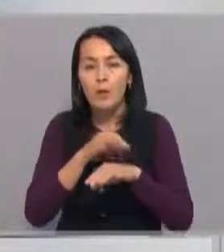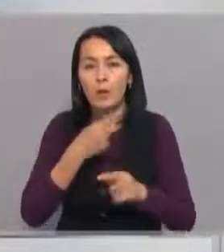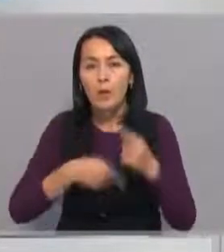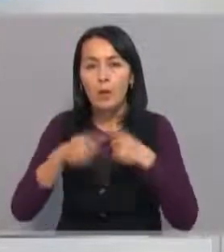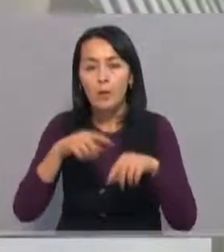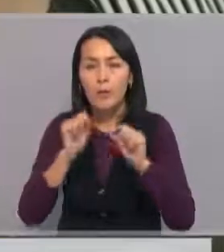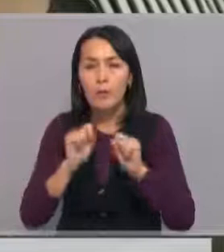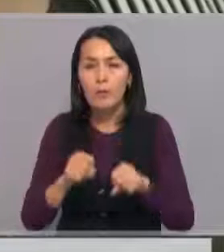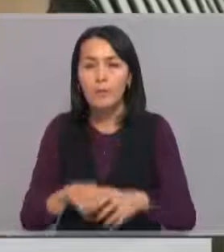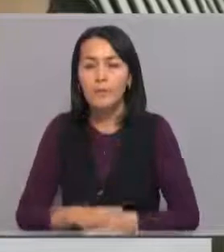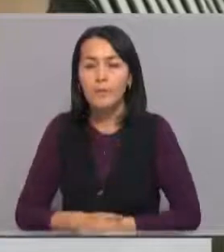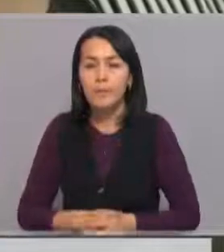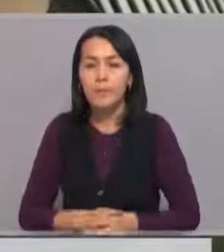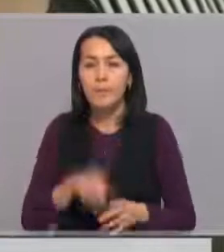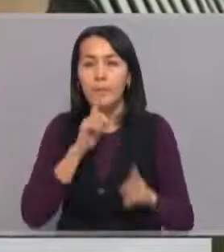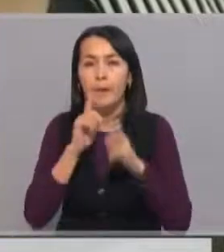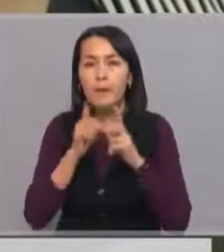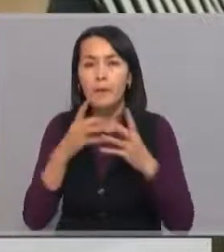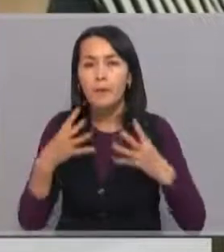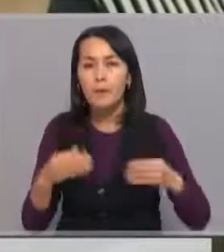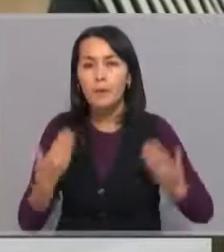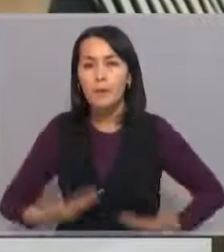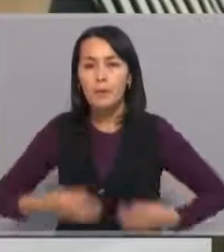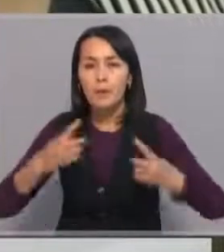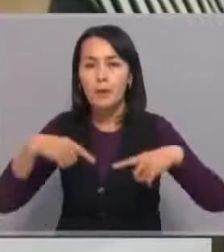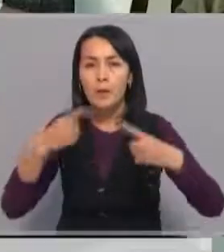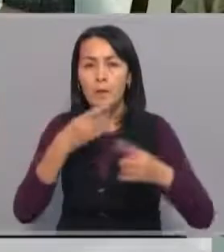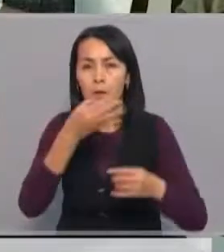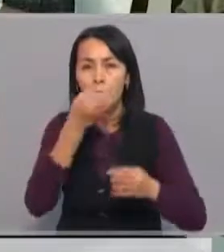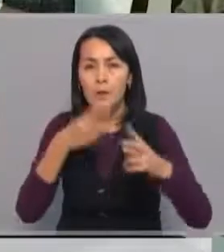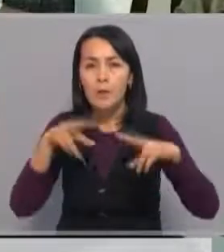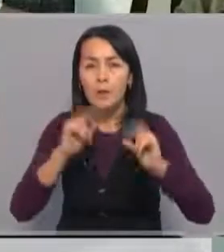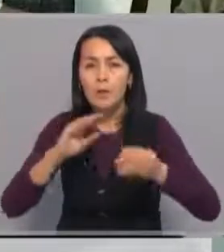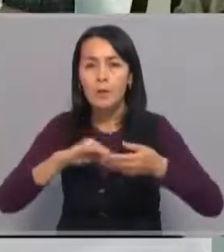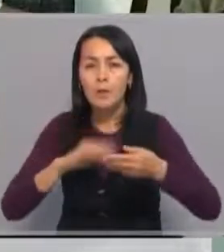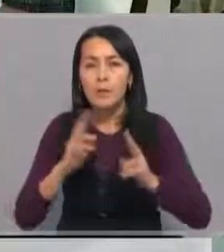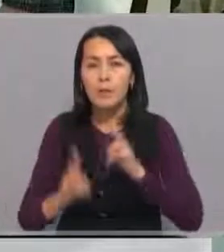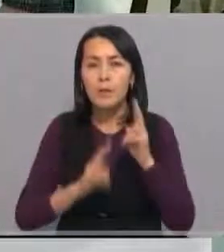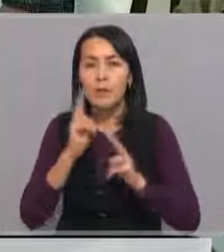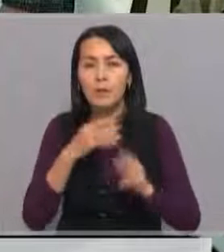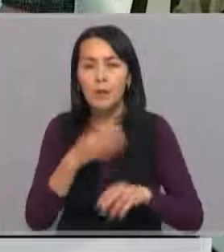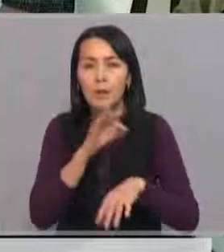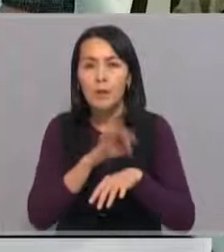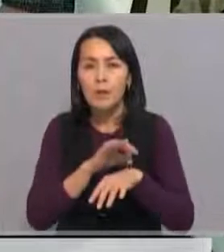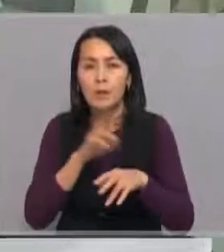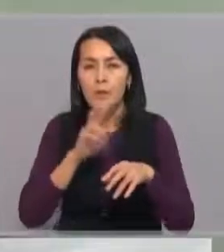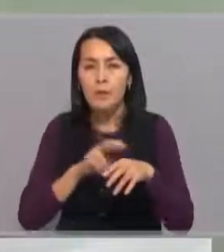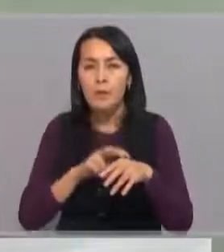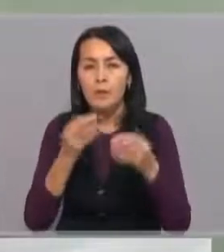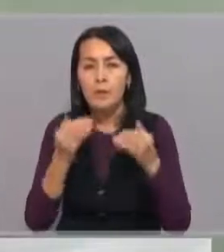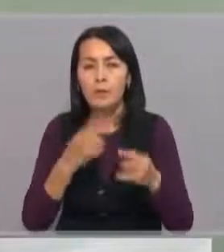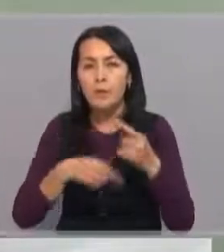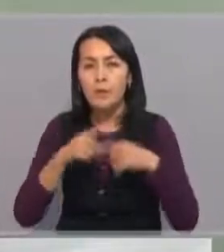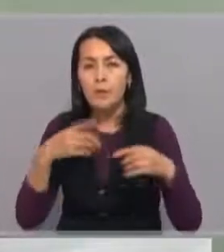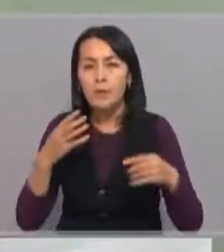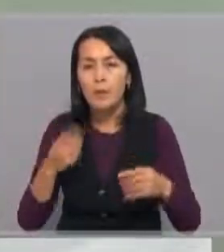алдын алуға болады. Конференцияға салауатты өмір салтын қалыптастыруға жауапты мамандар шақырылған. Хирургтар мен онкологтар қатерлі ісіктің алдын алу мен халықтың